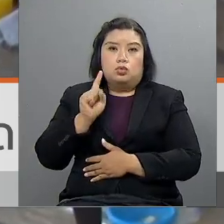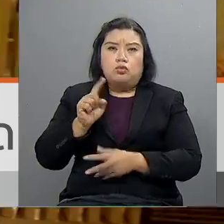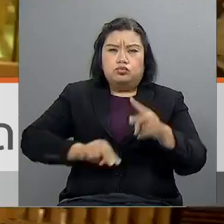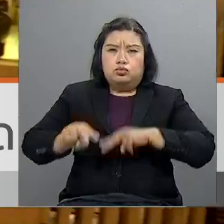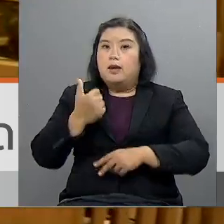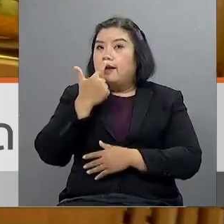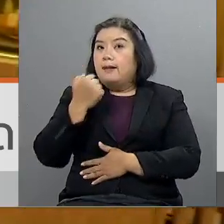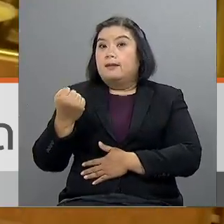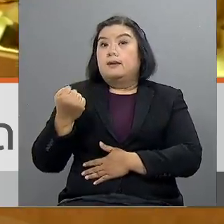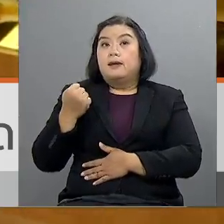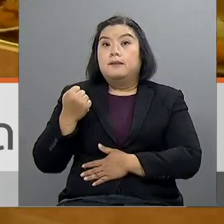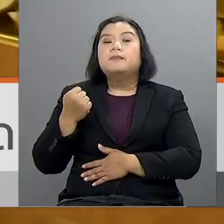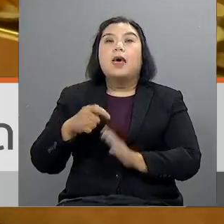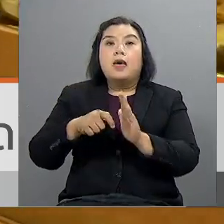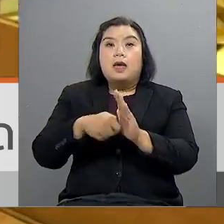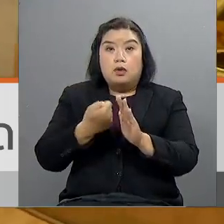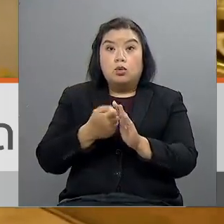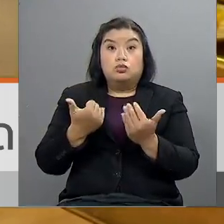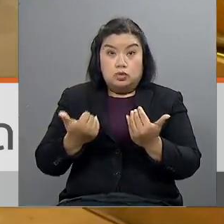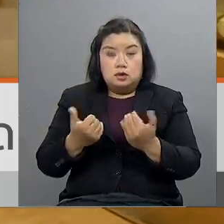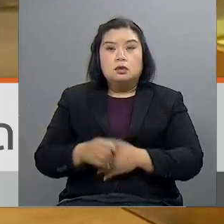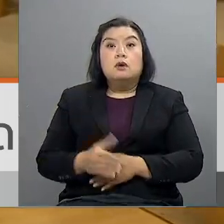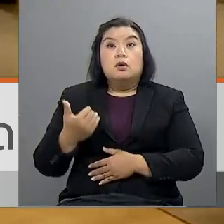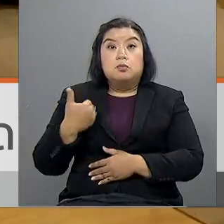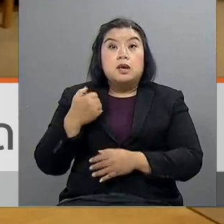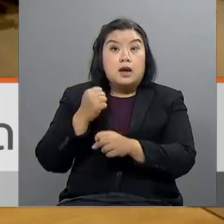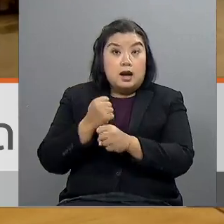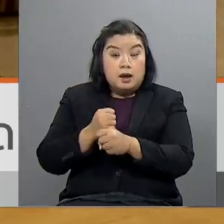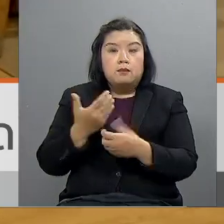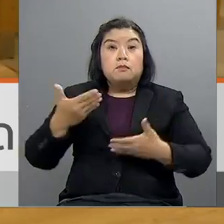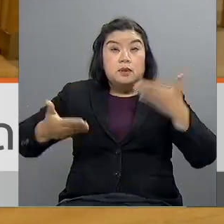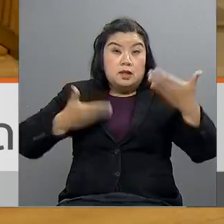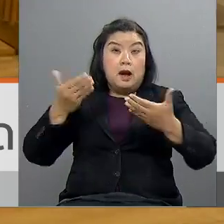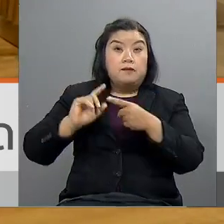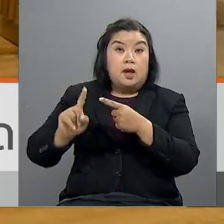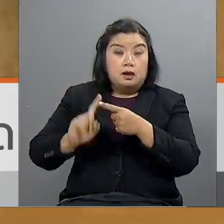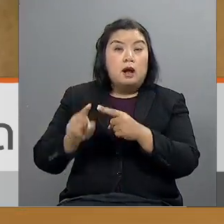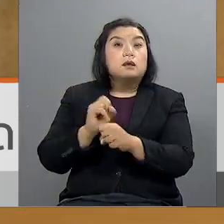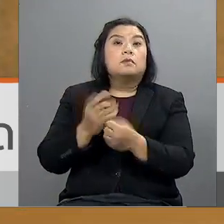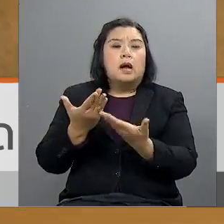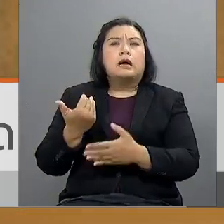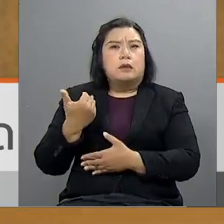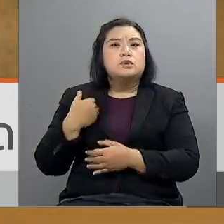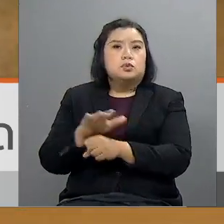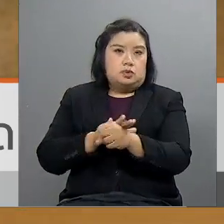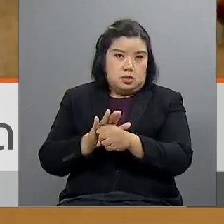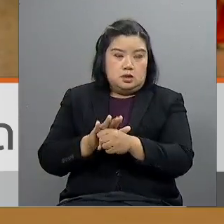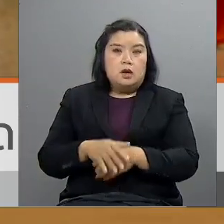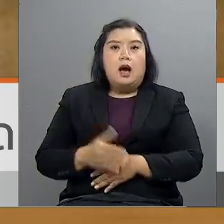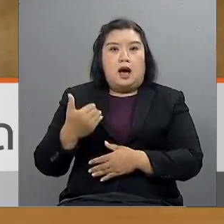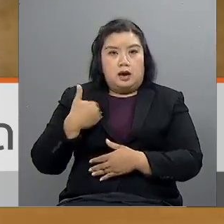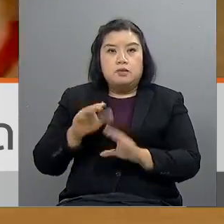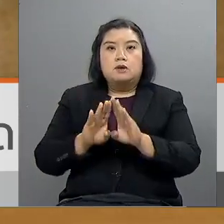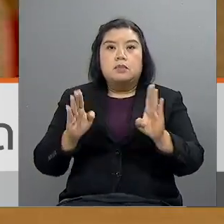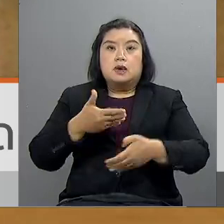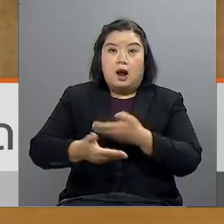จึงเป็นเหตุให้ผ่อนคลายมาตรการกิจการและกิจกรรมทำได้แค่บางส่วนทั้งในส่วนของการเปิดตลาดนัด